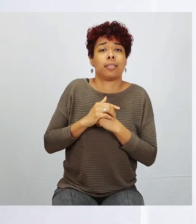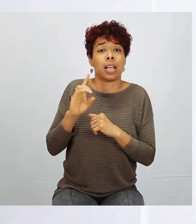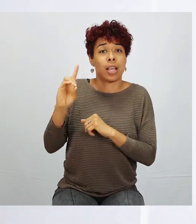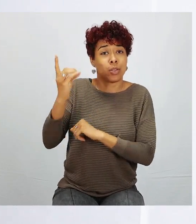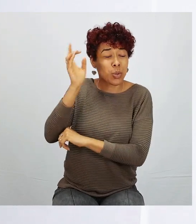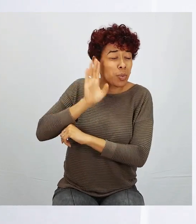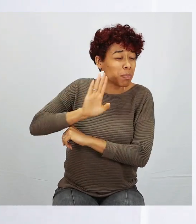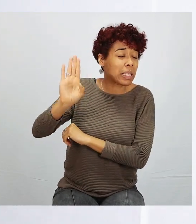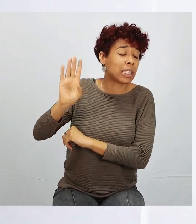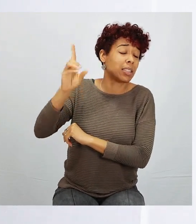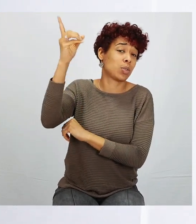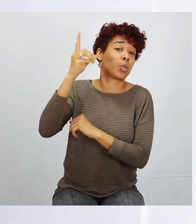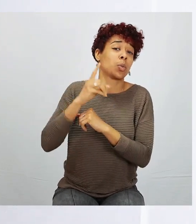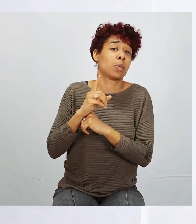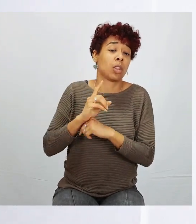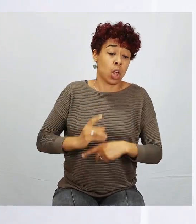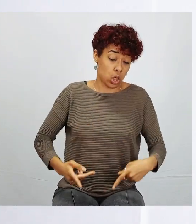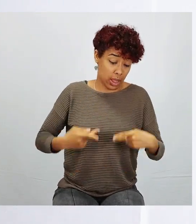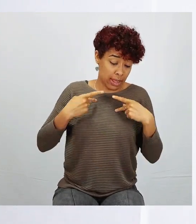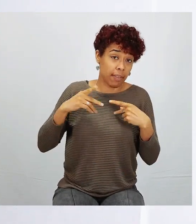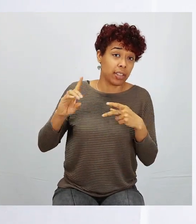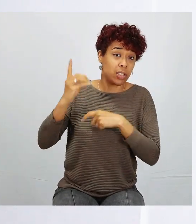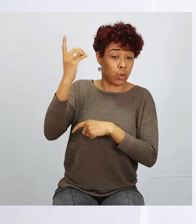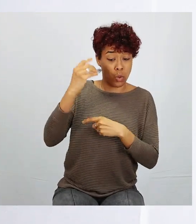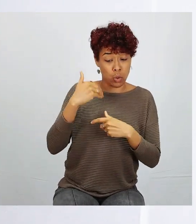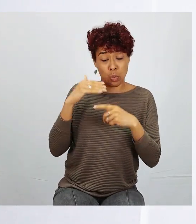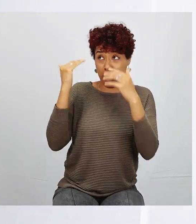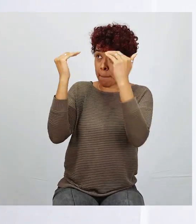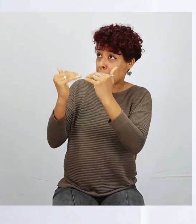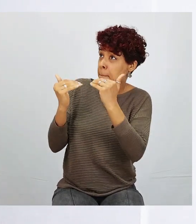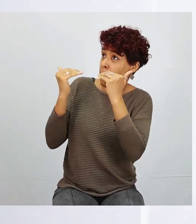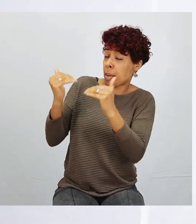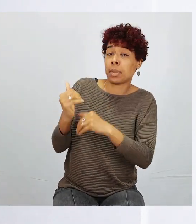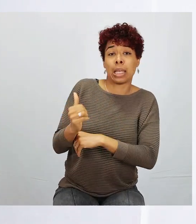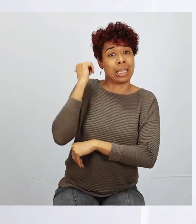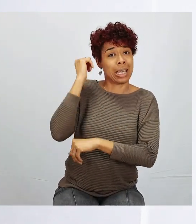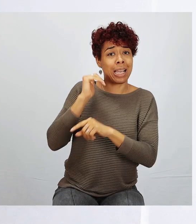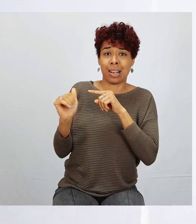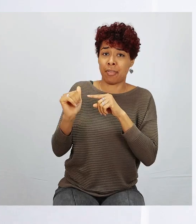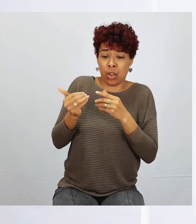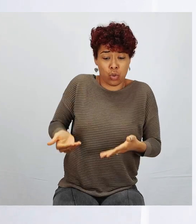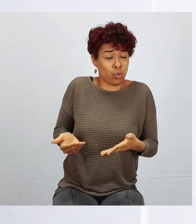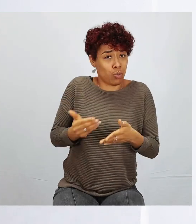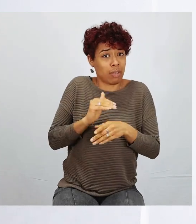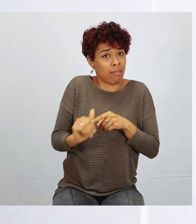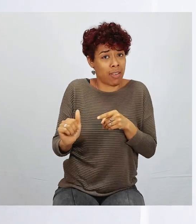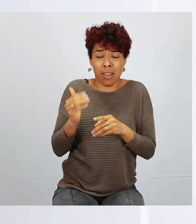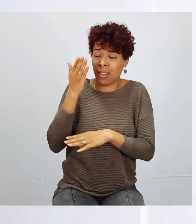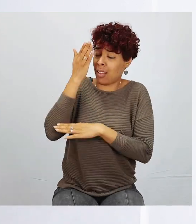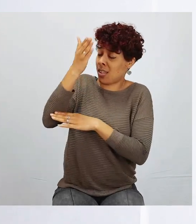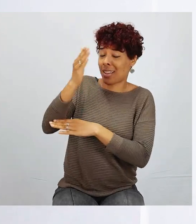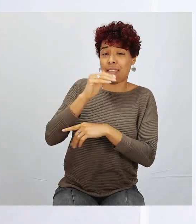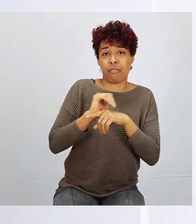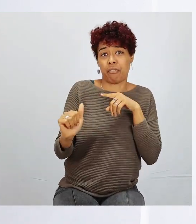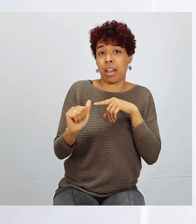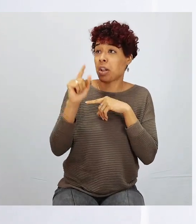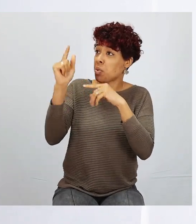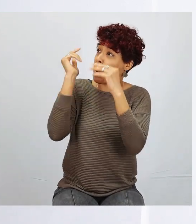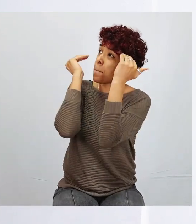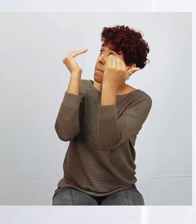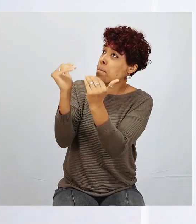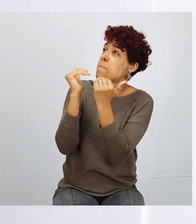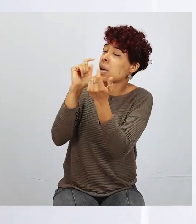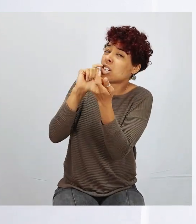Dieu. Ça veut dire qu'il est Dieu dans ta vie, qu'il ne change pas. Et ce qu'il a fait hier, il le fait aujourd'hui, il le fera demain parce qu'il est Dieu. Il est